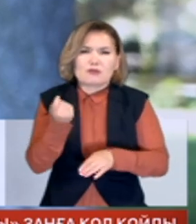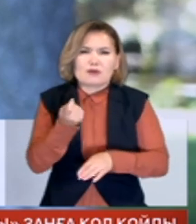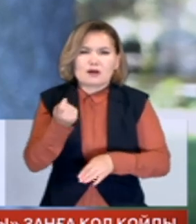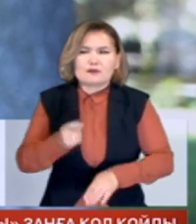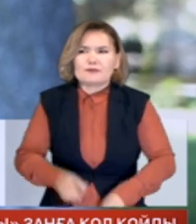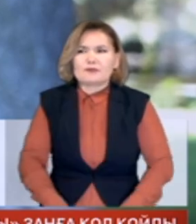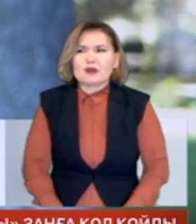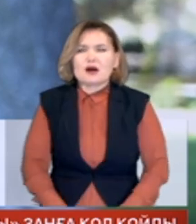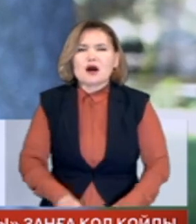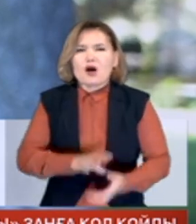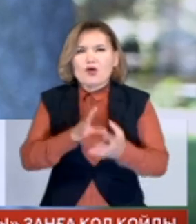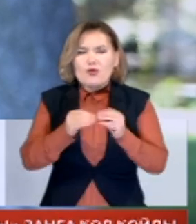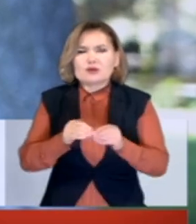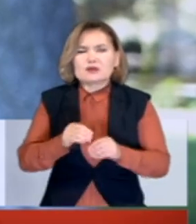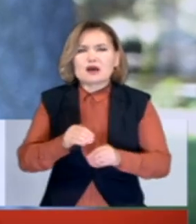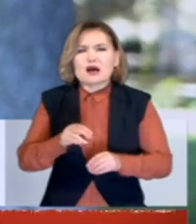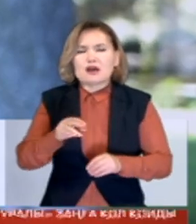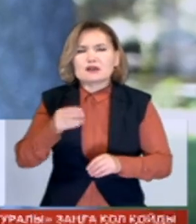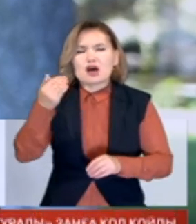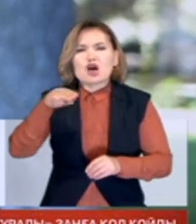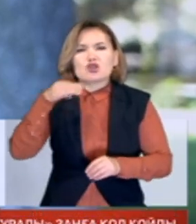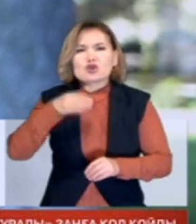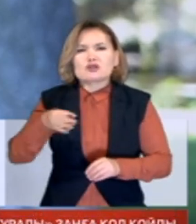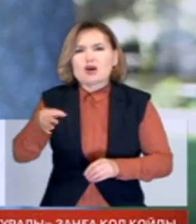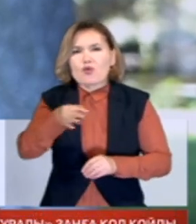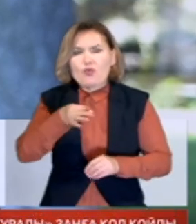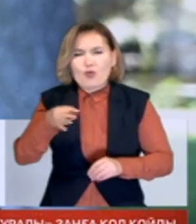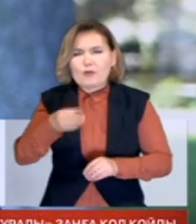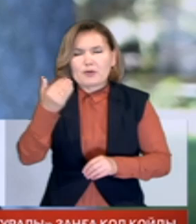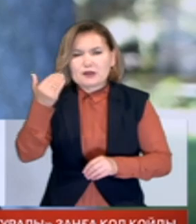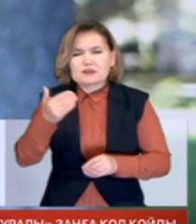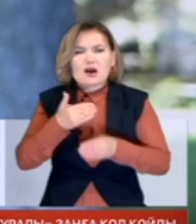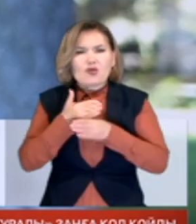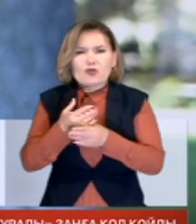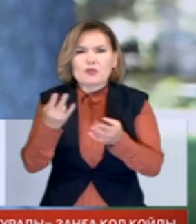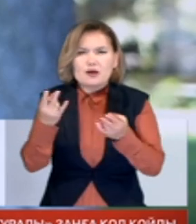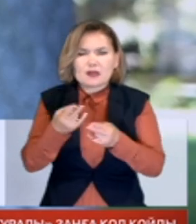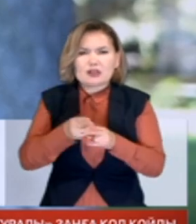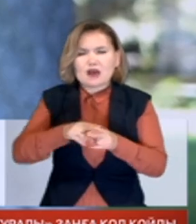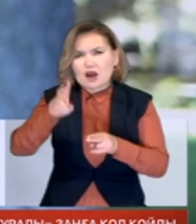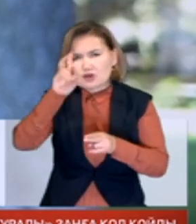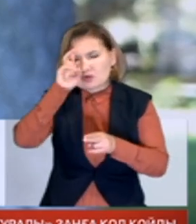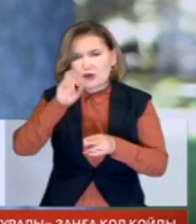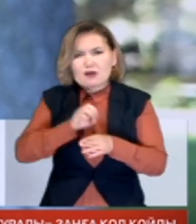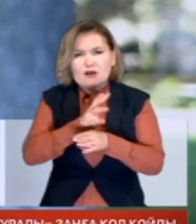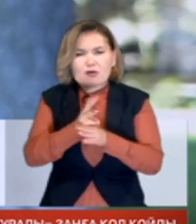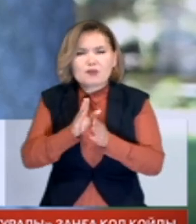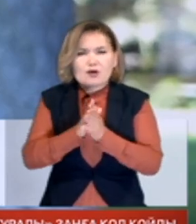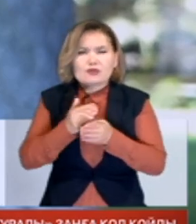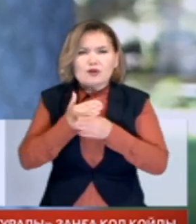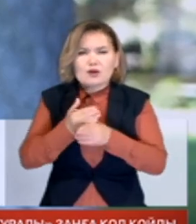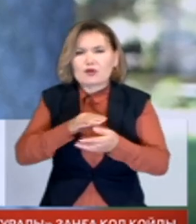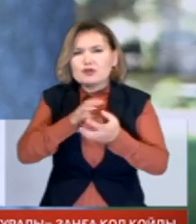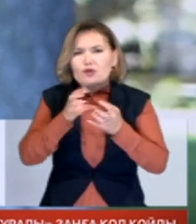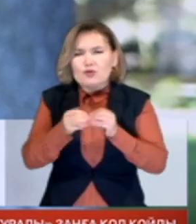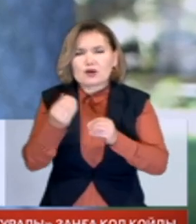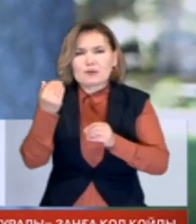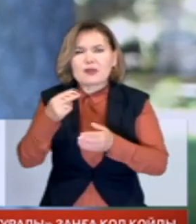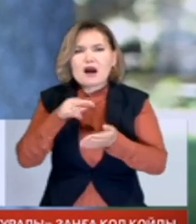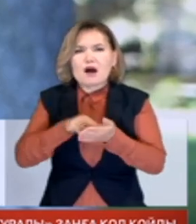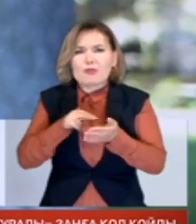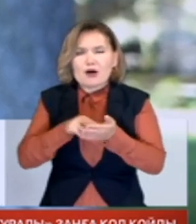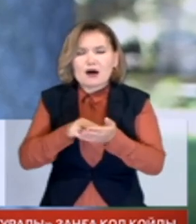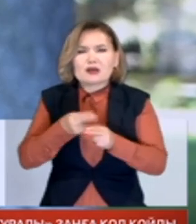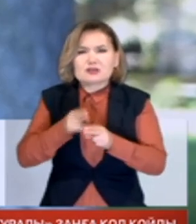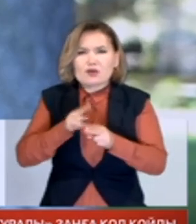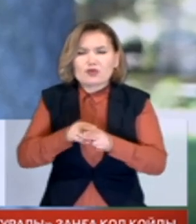ба, 500 мың ба Түркістан облысына бидай сатып алсын мемлекет. Өзінің пайдасына ертең оныңша оң қылады, басқа шетелдік проб корпорация баға шығарсын. А